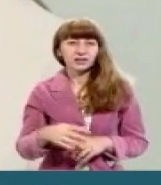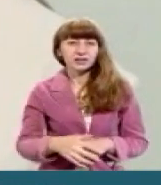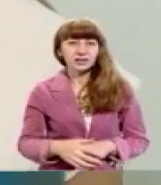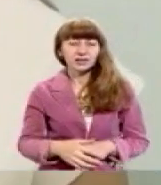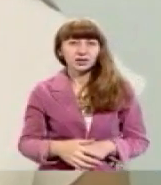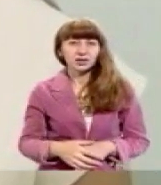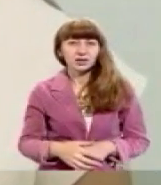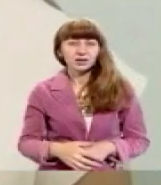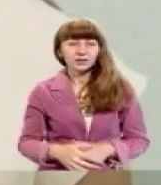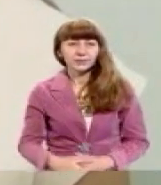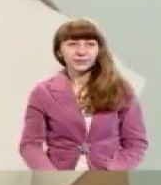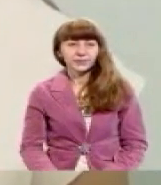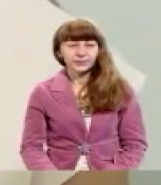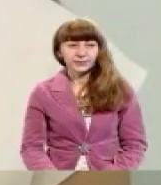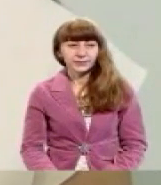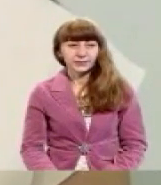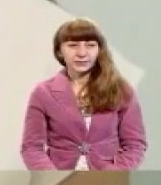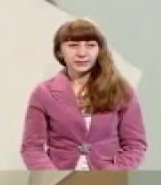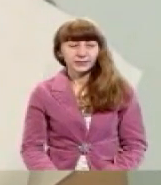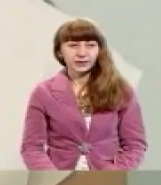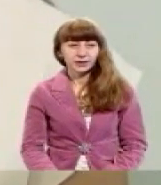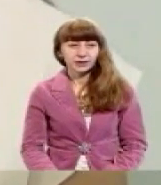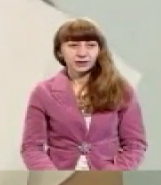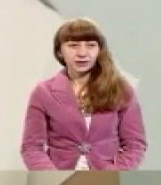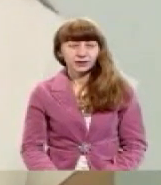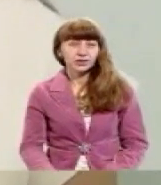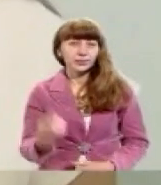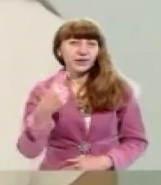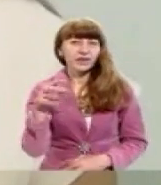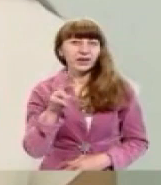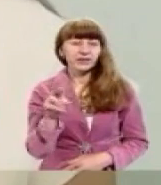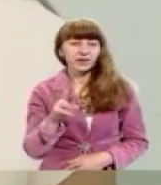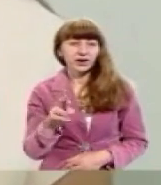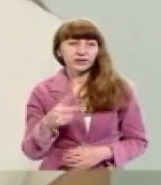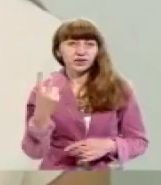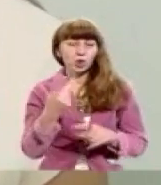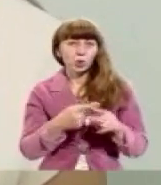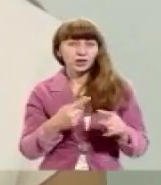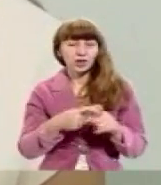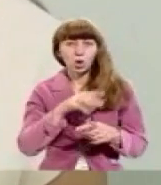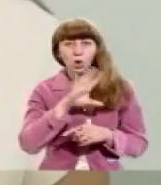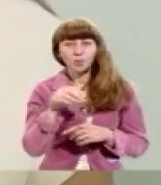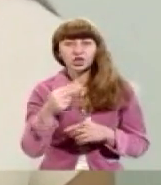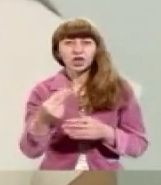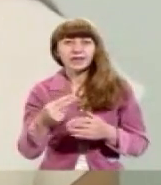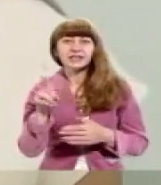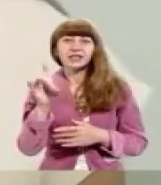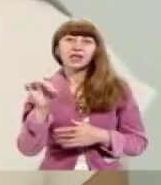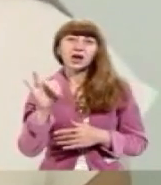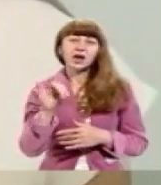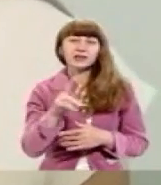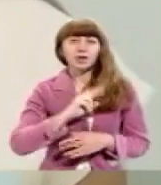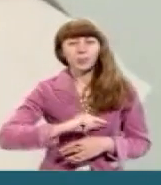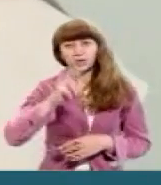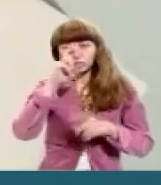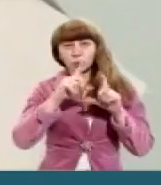идет второй этап всеобщего декларирования. 2023 жылдың 1 қаңтарынан бастап жалпыға бірде декларациялаудың 2-ші кезеңіне